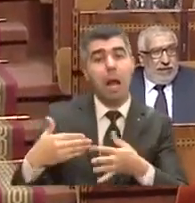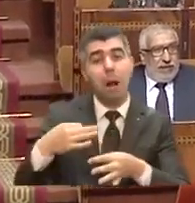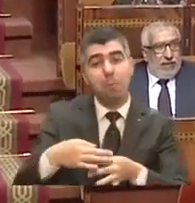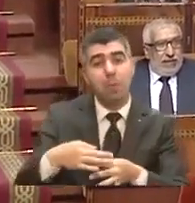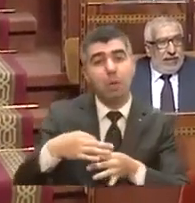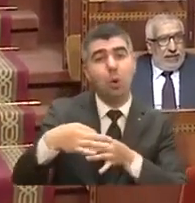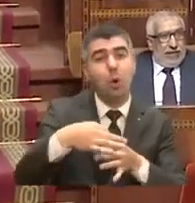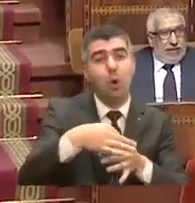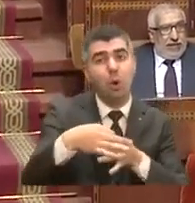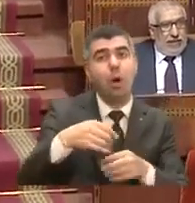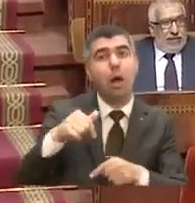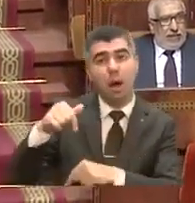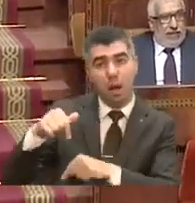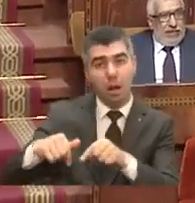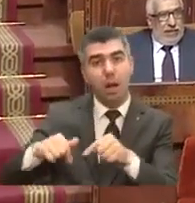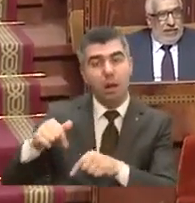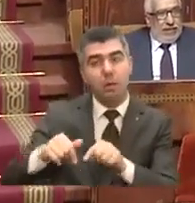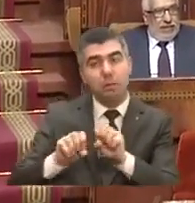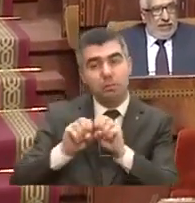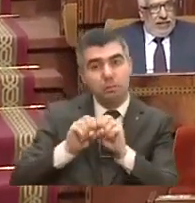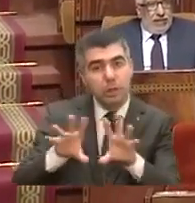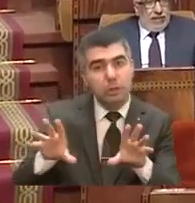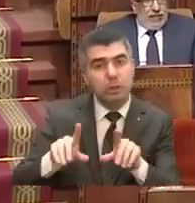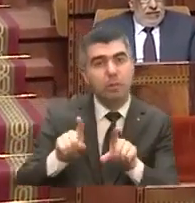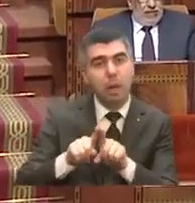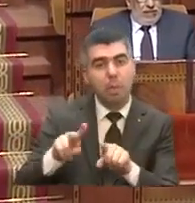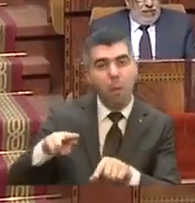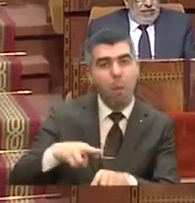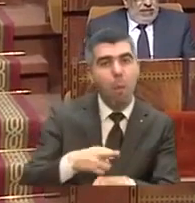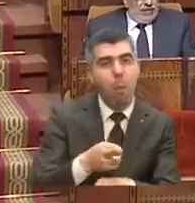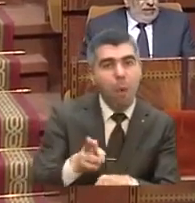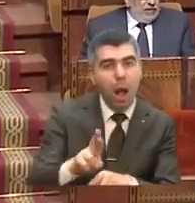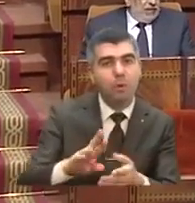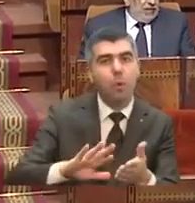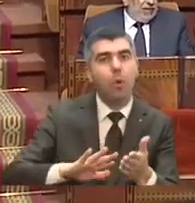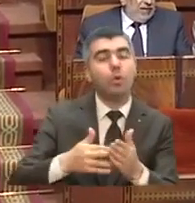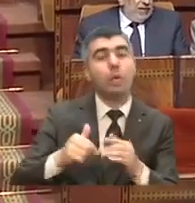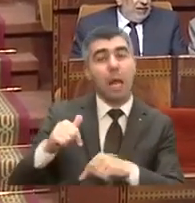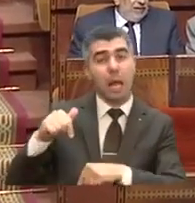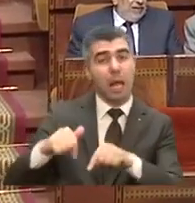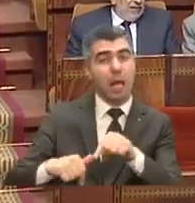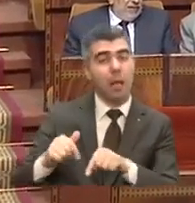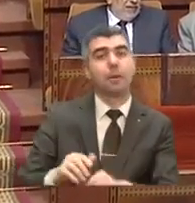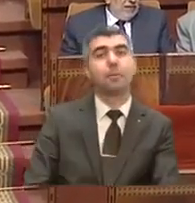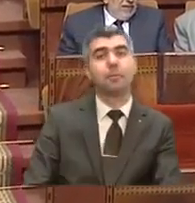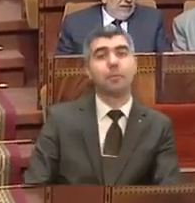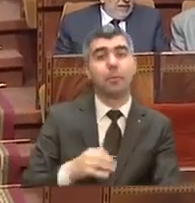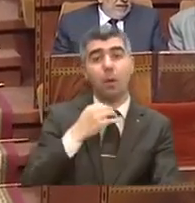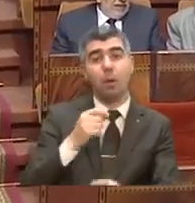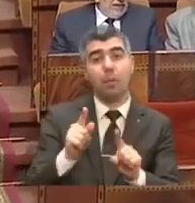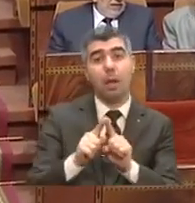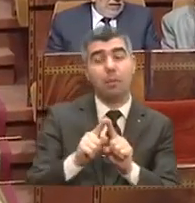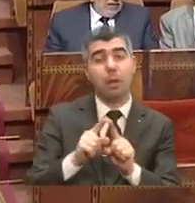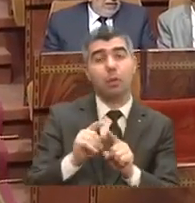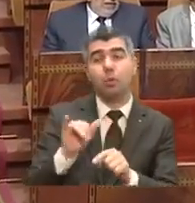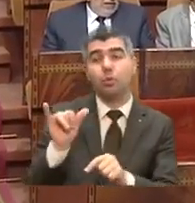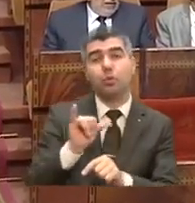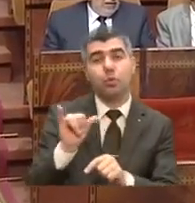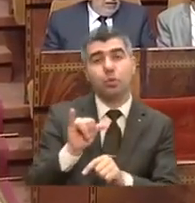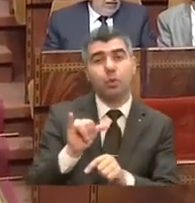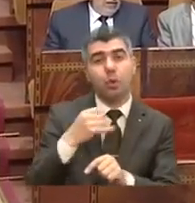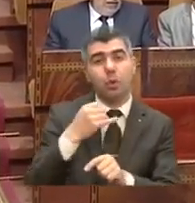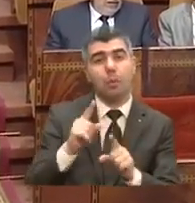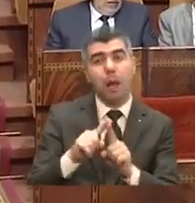الطبيعية كالمجاري والوديان للحفاظ على هذه للحفاظ على المياه الجوفية، وهو طبعا ما يفسر وجود فرشة مائية